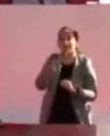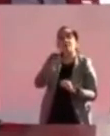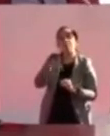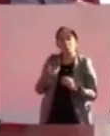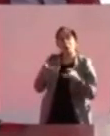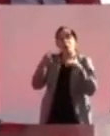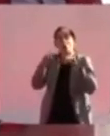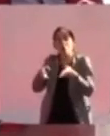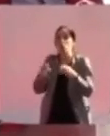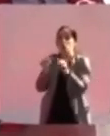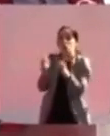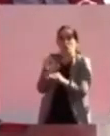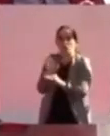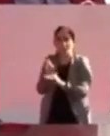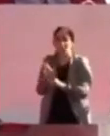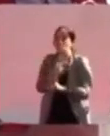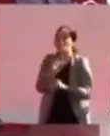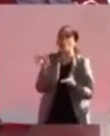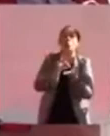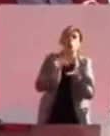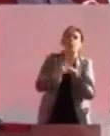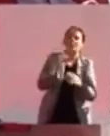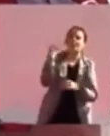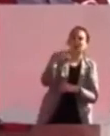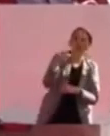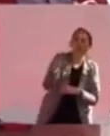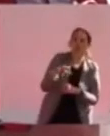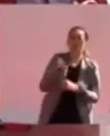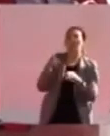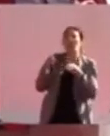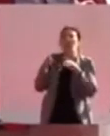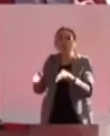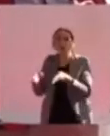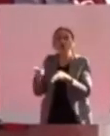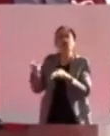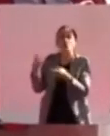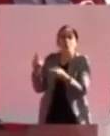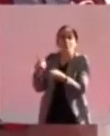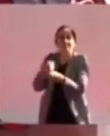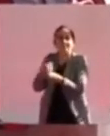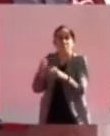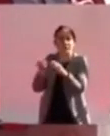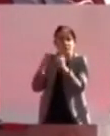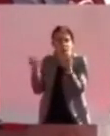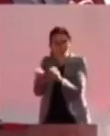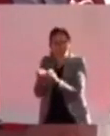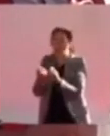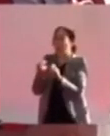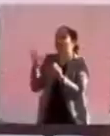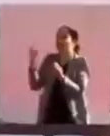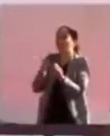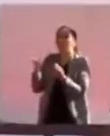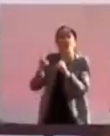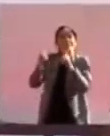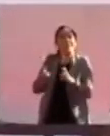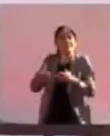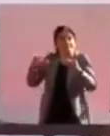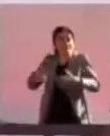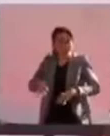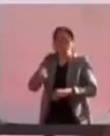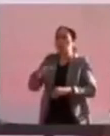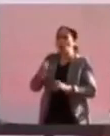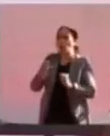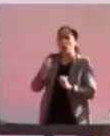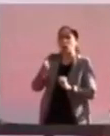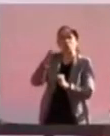corso di formazione specifica in medicina generale una volta terminati questi infatti si può ma si può lavorare nella medicina ospedaliera